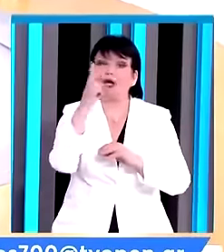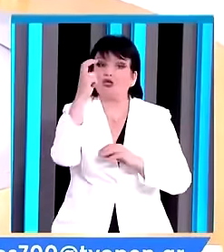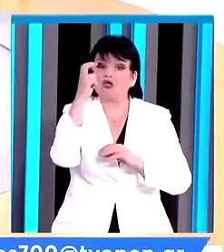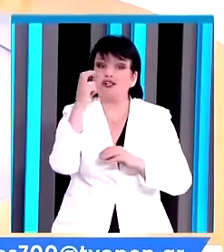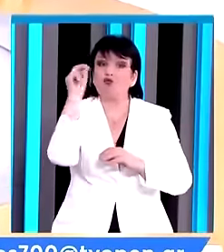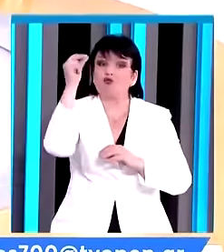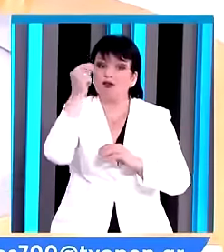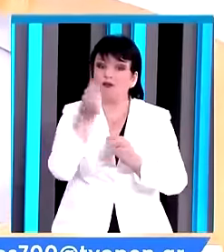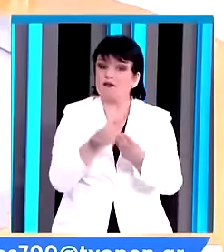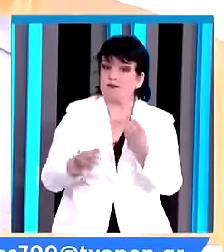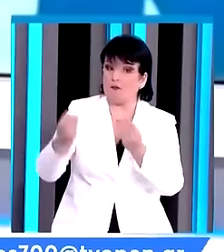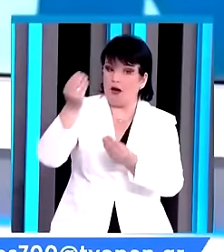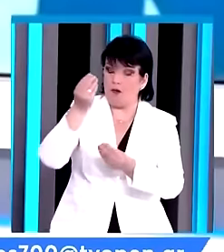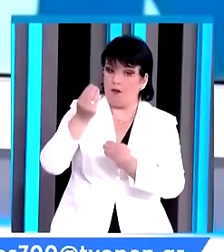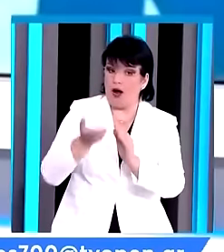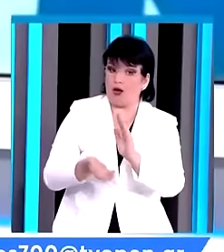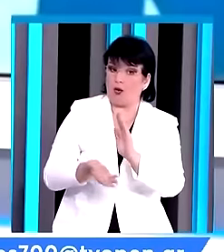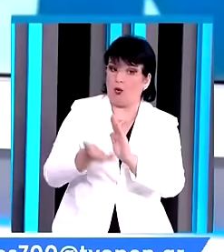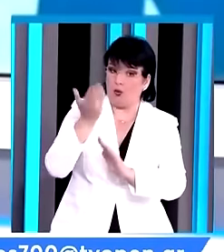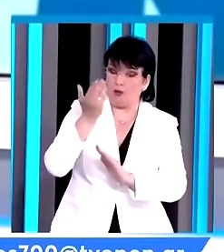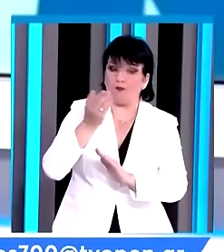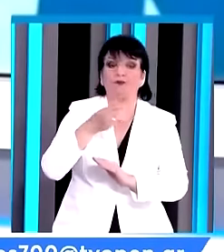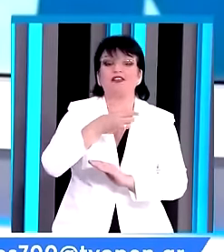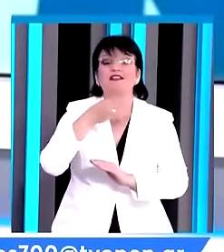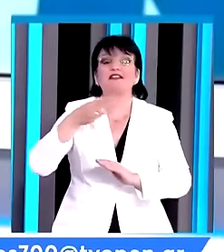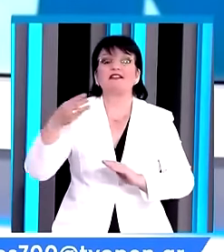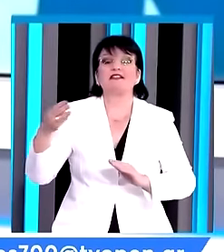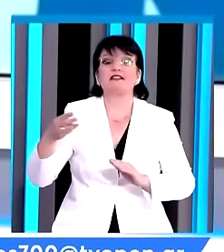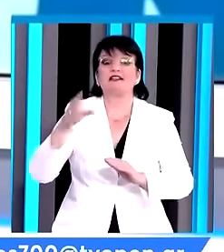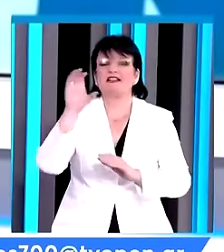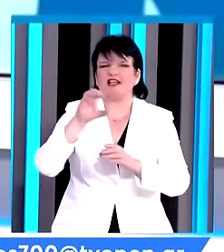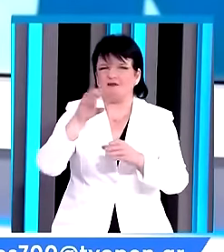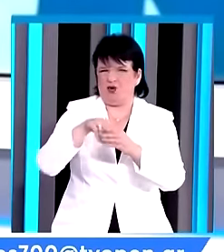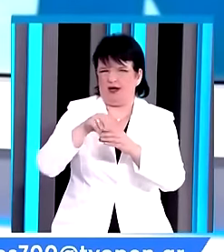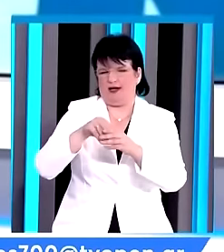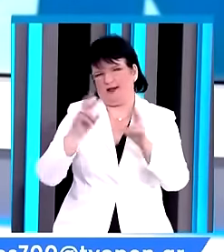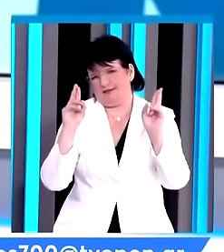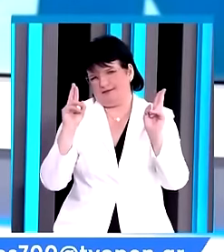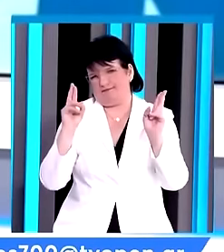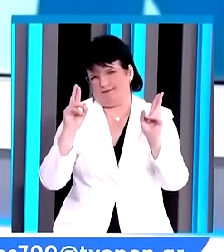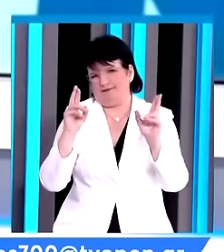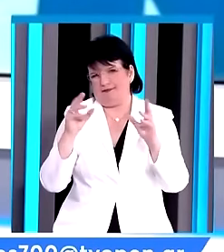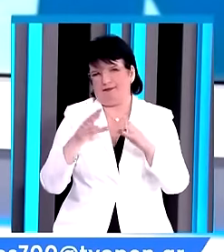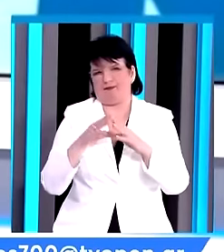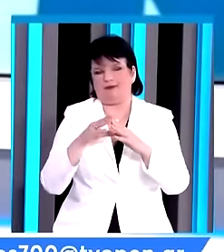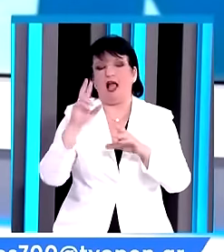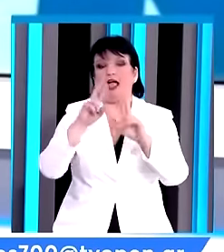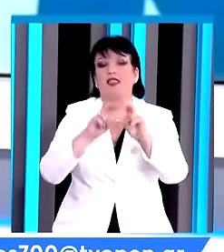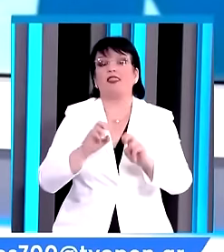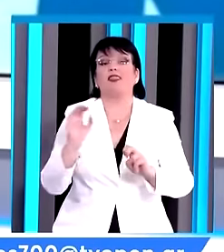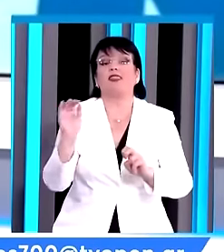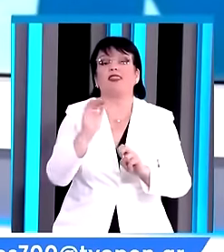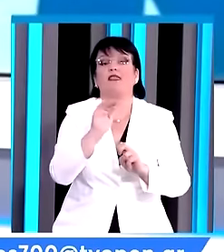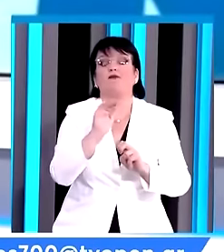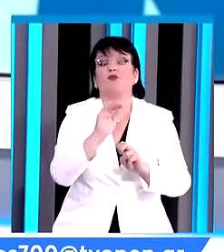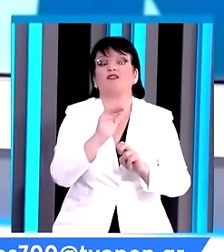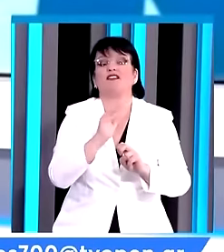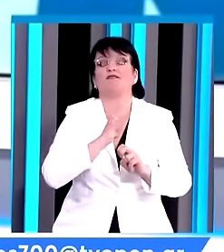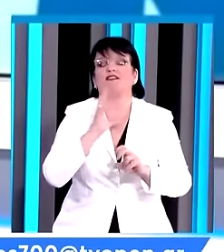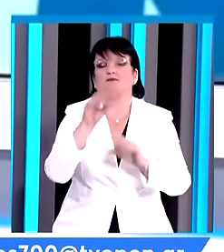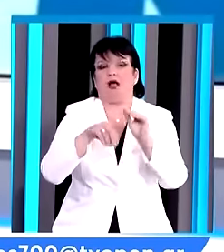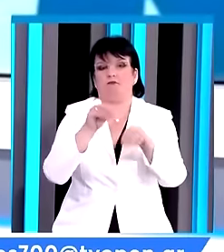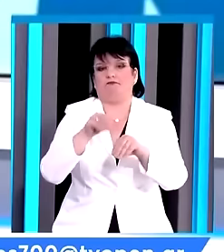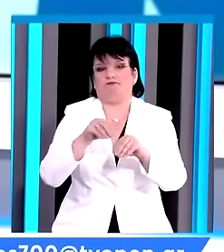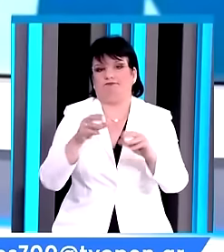παραπάνω, έτσι κι αλλιώς. Κοιτάξτε να δείτε. Η αντιπολίτευση προσέρχεται σε αυτές τις ευρωεκλογές λέγοντας τι. Δημοψήφισμα κατά του Μητσοτάκη.